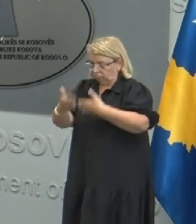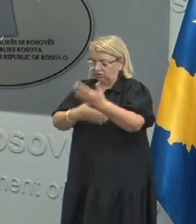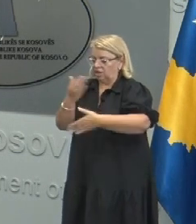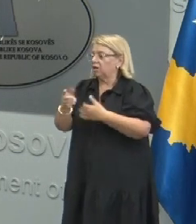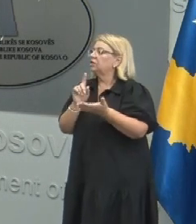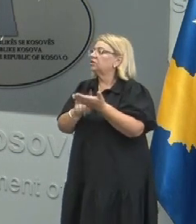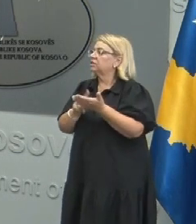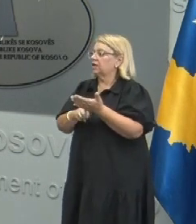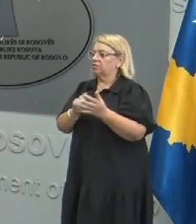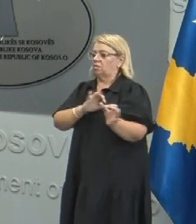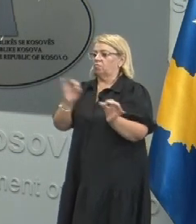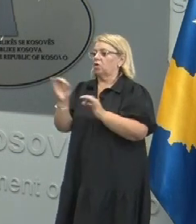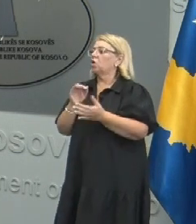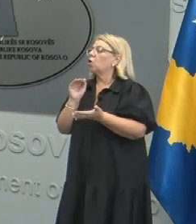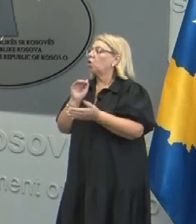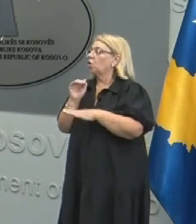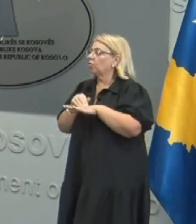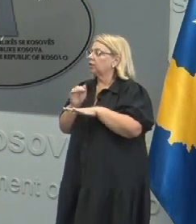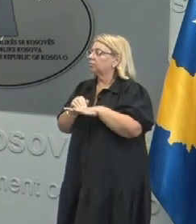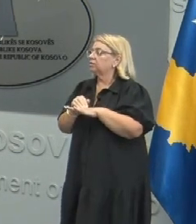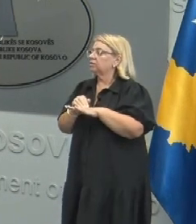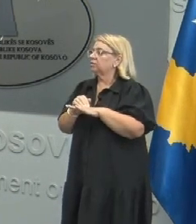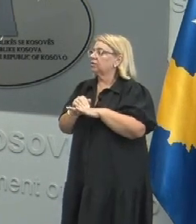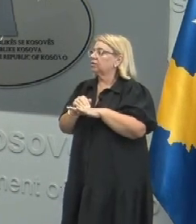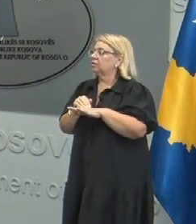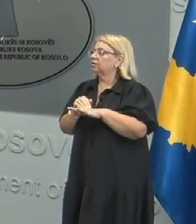tyre për ligjin për paga. Ne duam